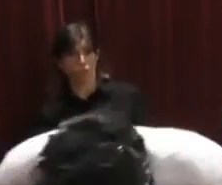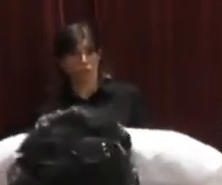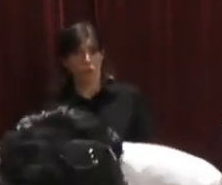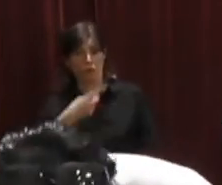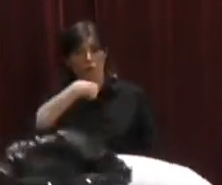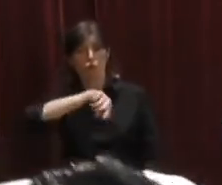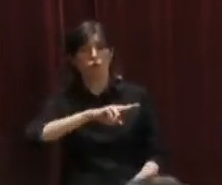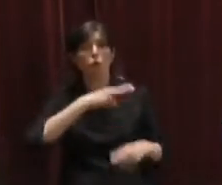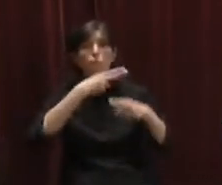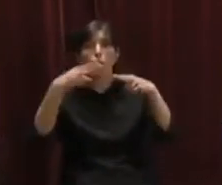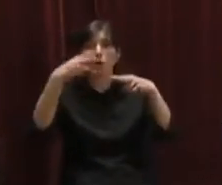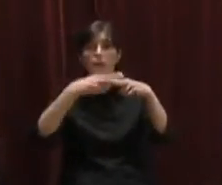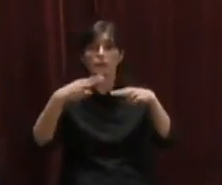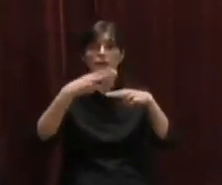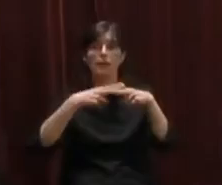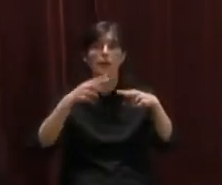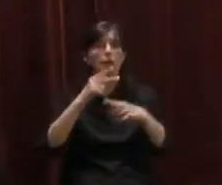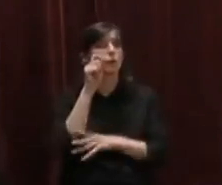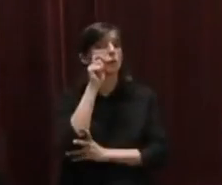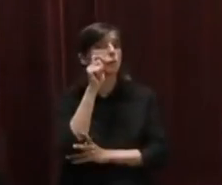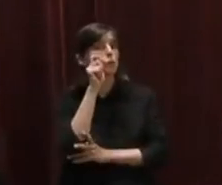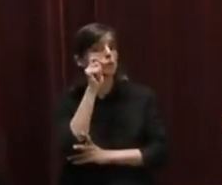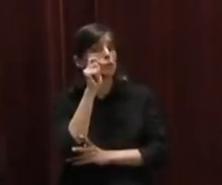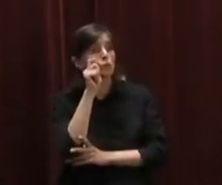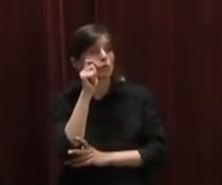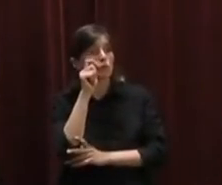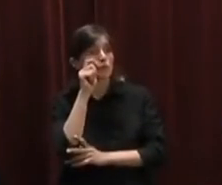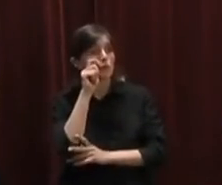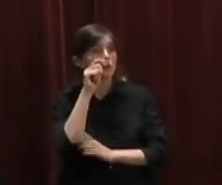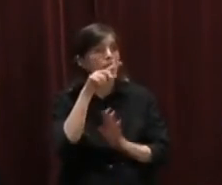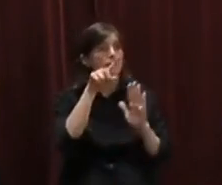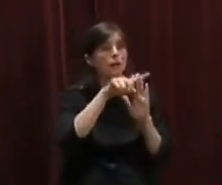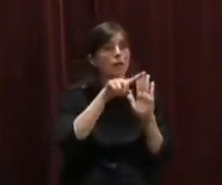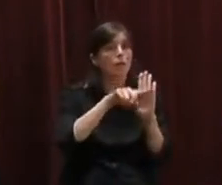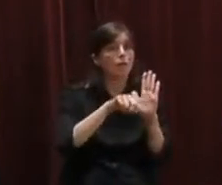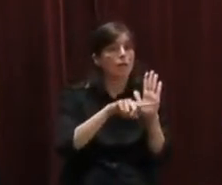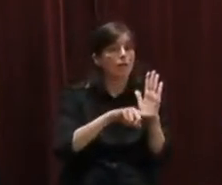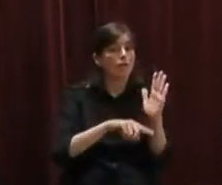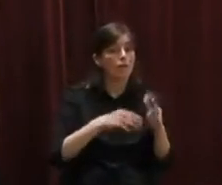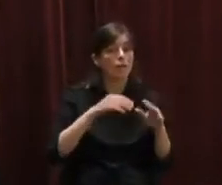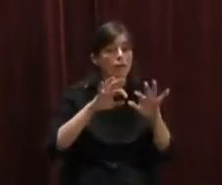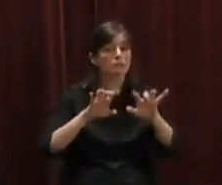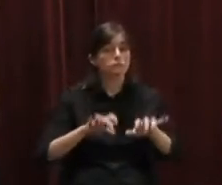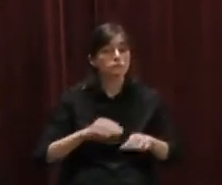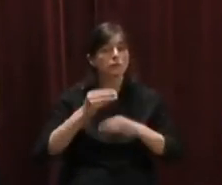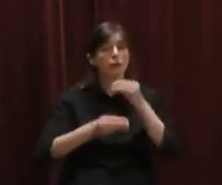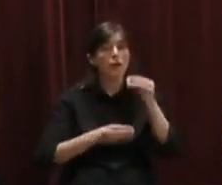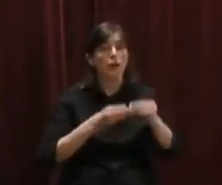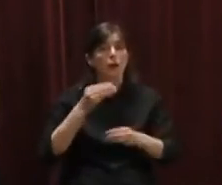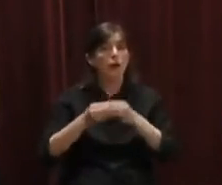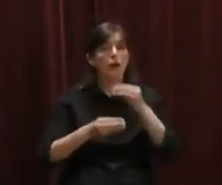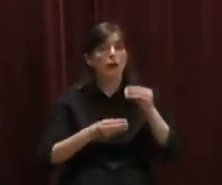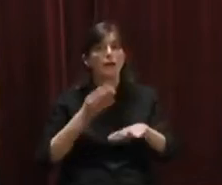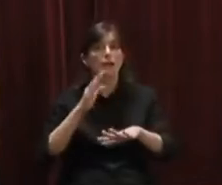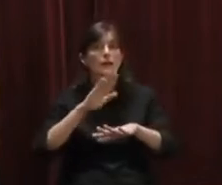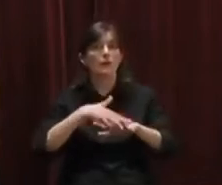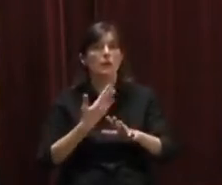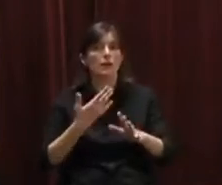turístiques responent en els dictats exteriors de qualsevol associació, lobby, el que